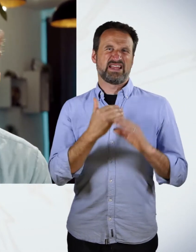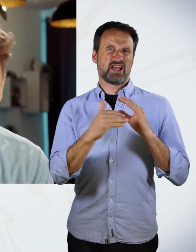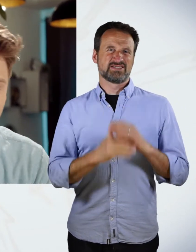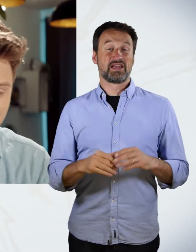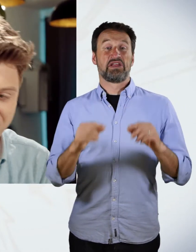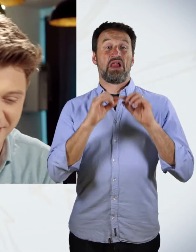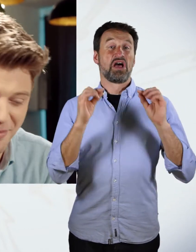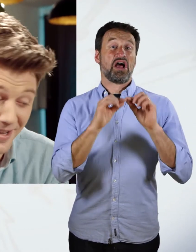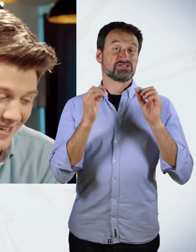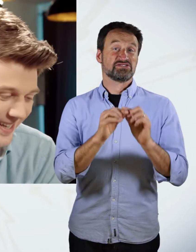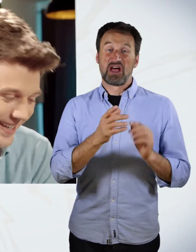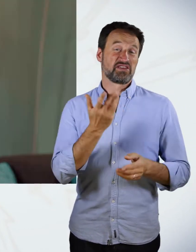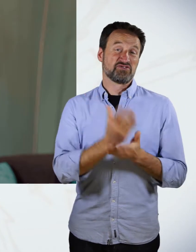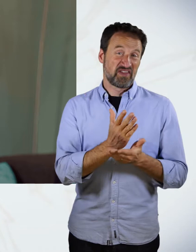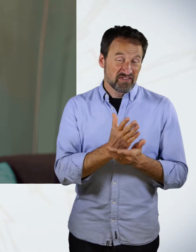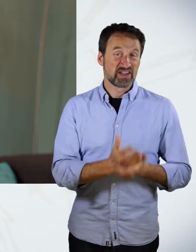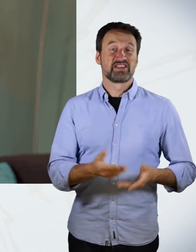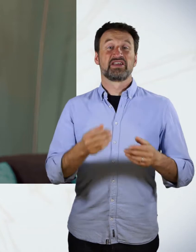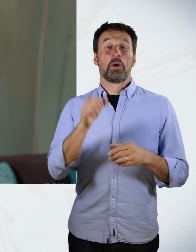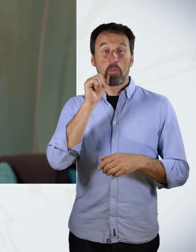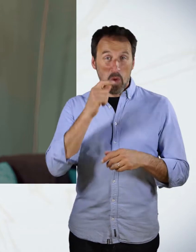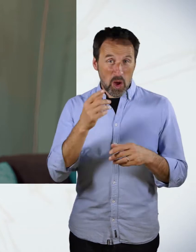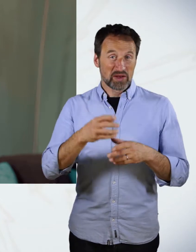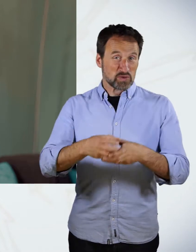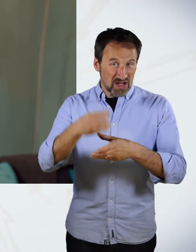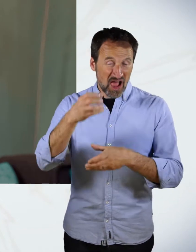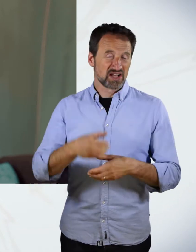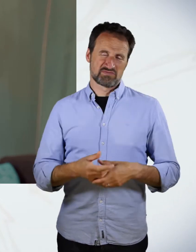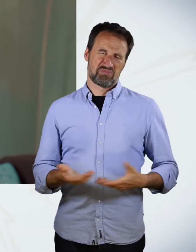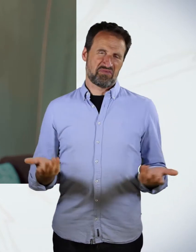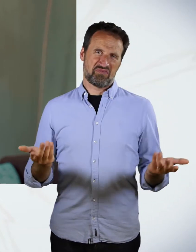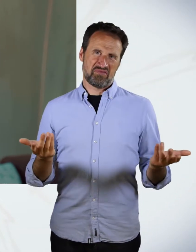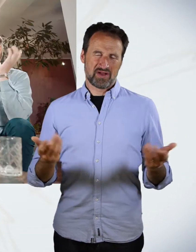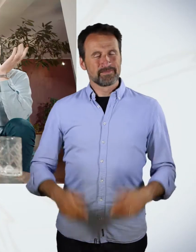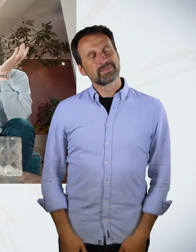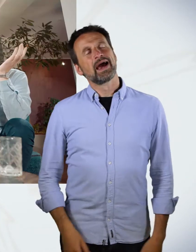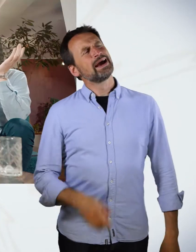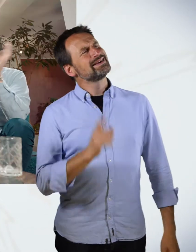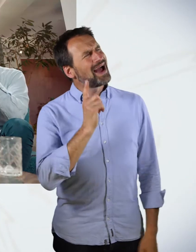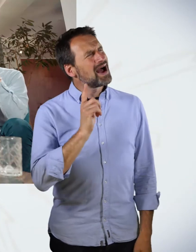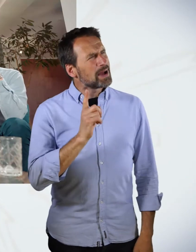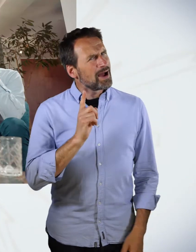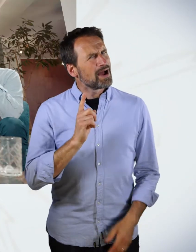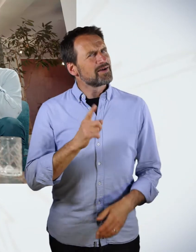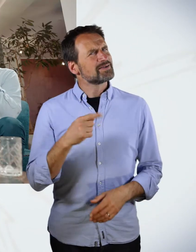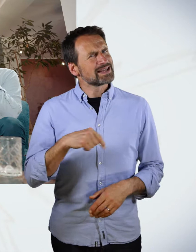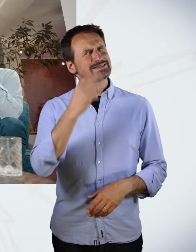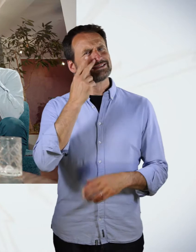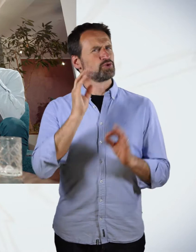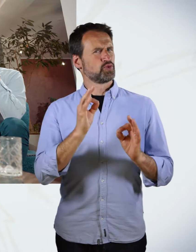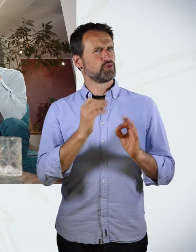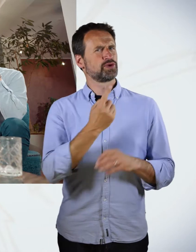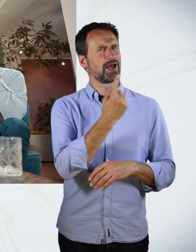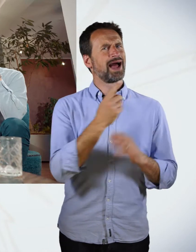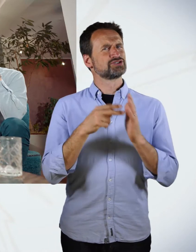essen, als eine Belohnung für irgendjemanden. Ich weiß, aber apropos Bestrafung, es sieht ja eigentlich ganz gut aus. Ich meine, wir haben jetzt einen Spielstand von 1:1. Ja.